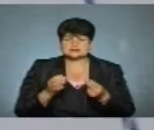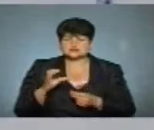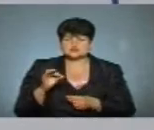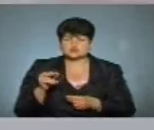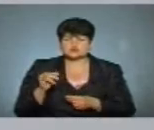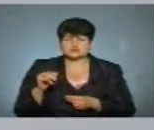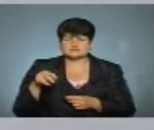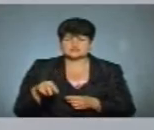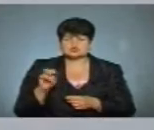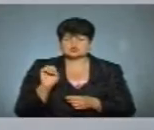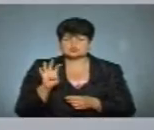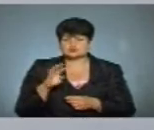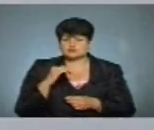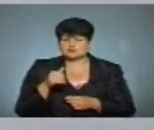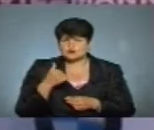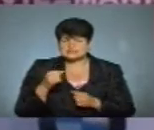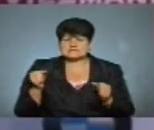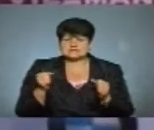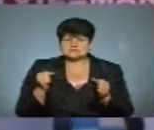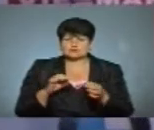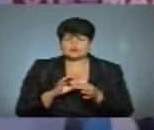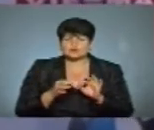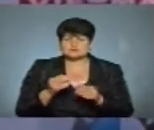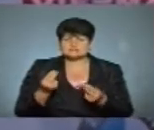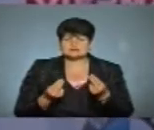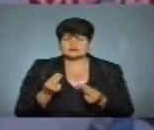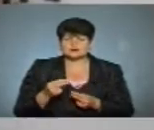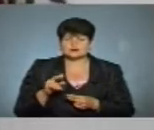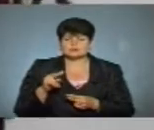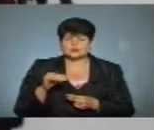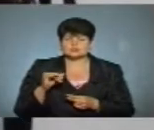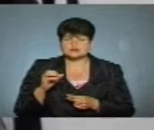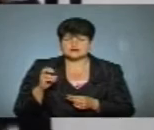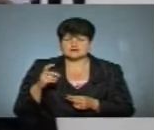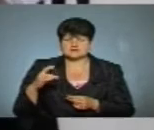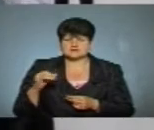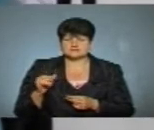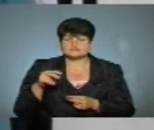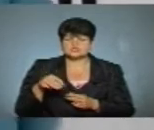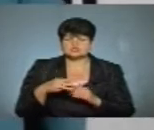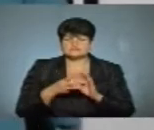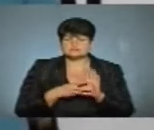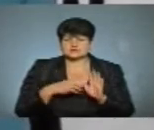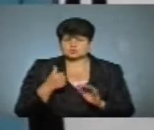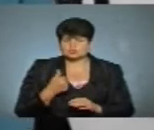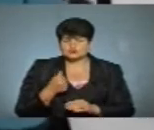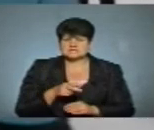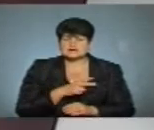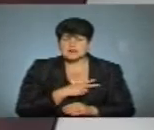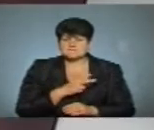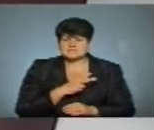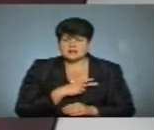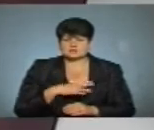в 2014 році і на зимових Олімпійських іграх у Пхьончхані у 2018 році. Капітан